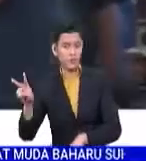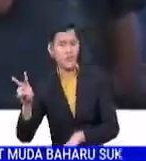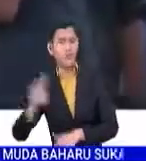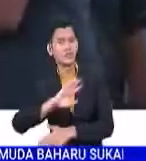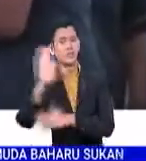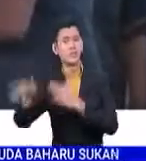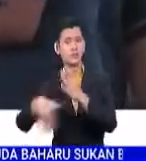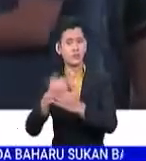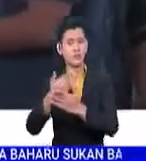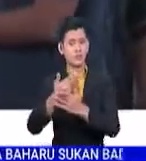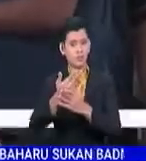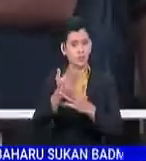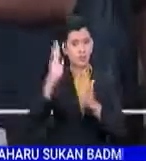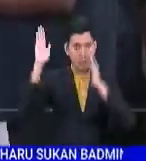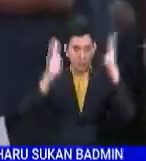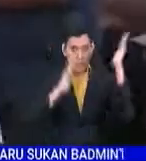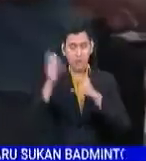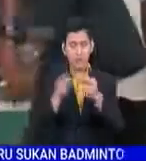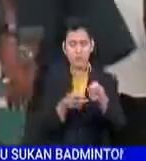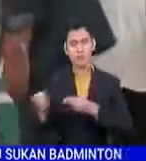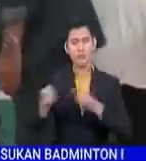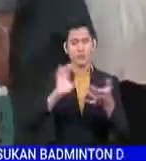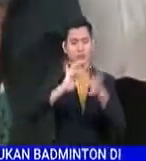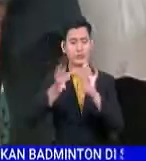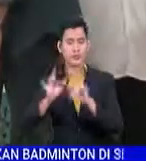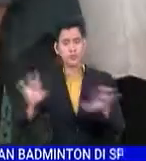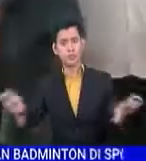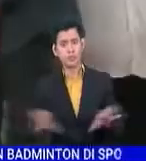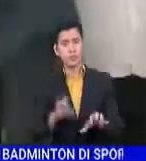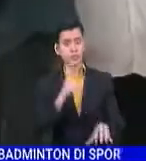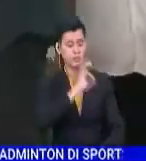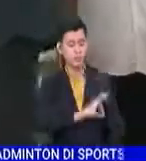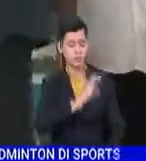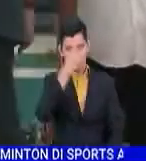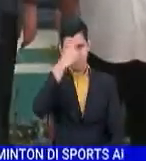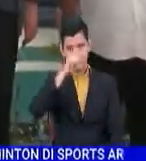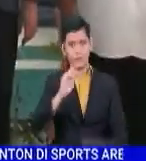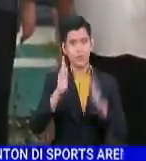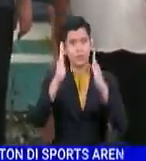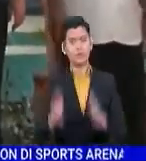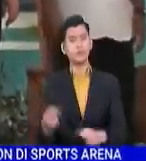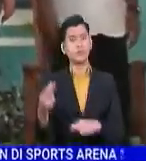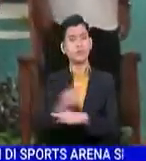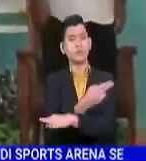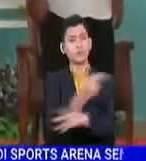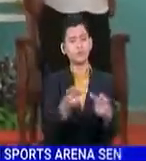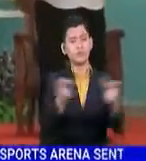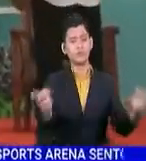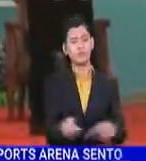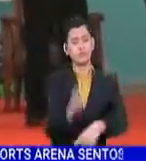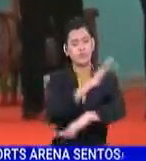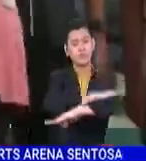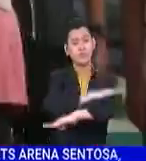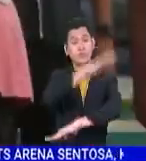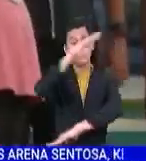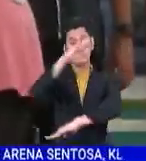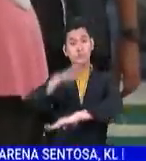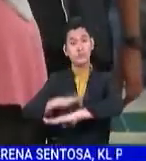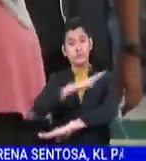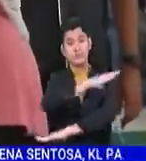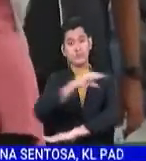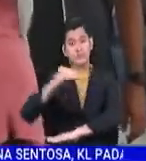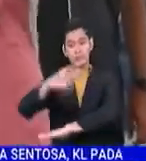Usaha memperluas jaringan internet sedang dilakukan bagi memberi manfaat kepada pengguna di kawasan berbukit bukau dan di laut.